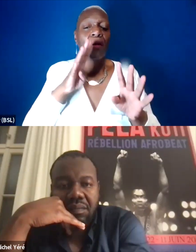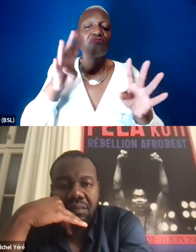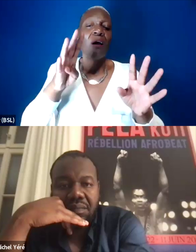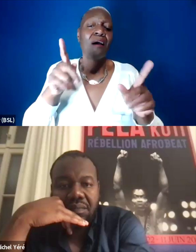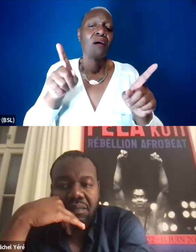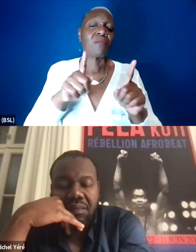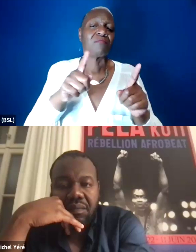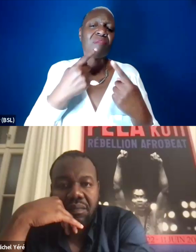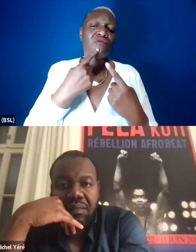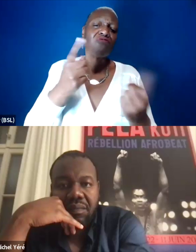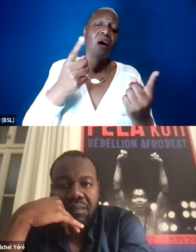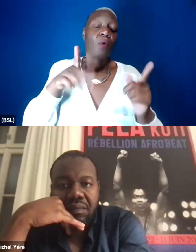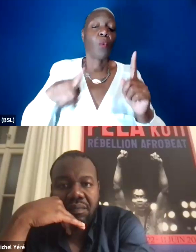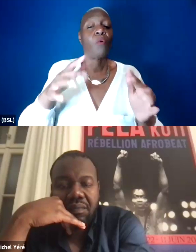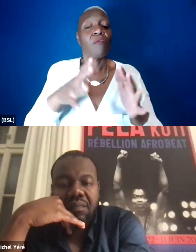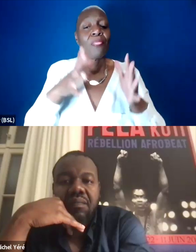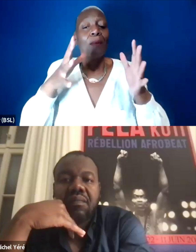masses.